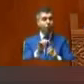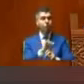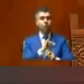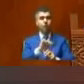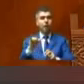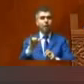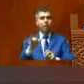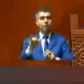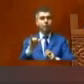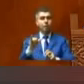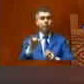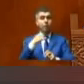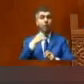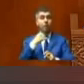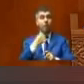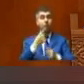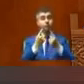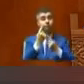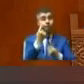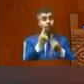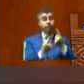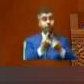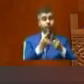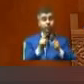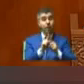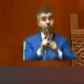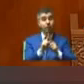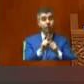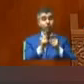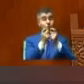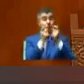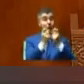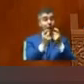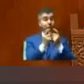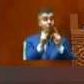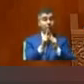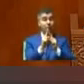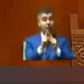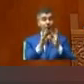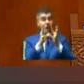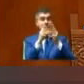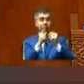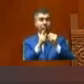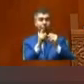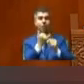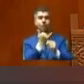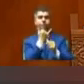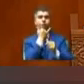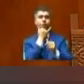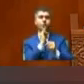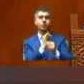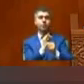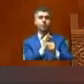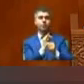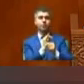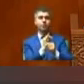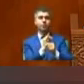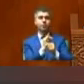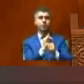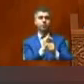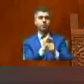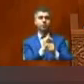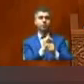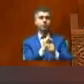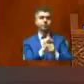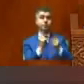دابا شويه ضربهم الضو، يعني ما دابا غادي يعني داروا حسابات خاطئه، تيكونوا بعض المضاربات. ولكن